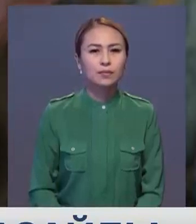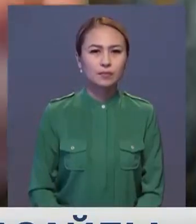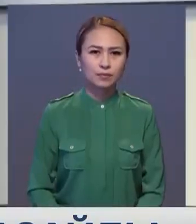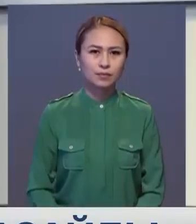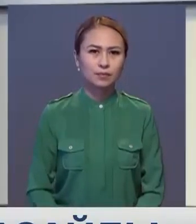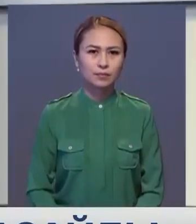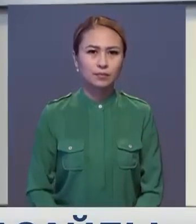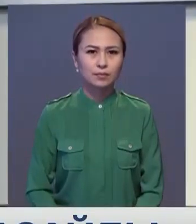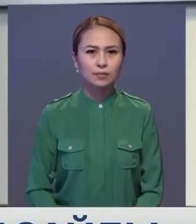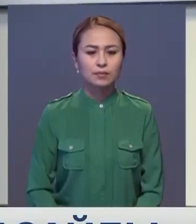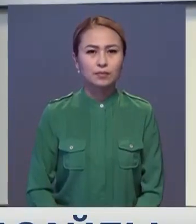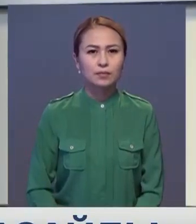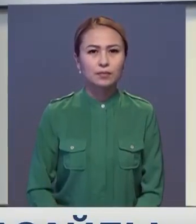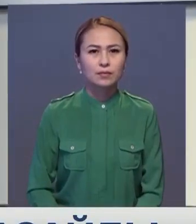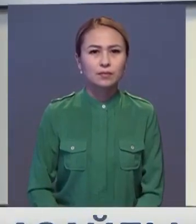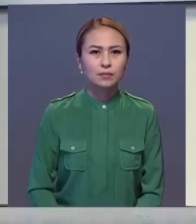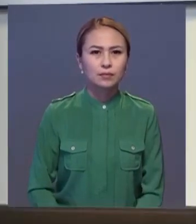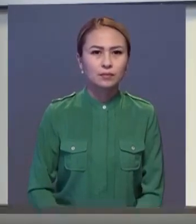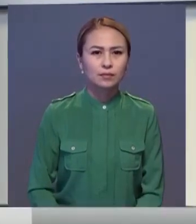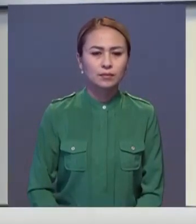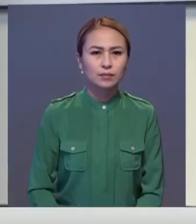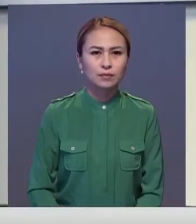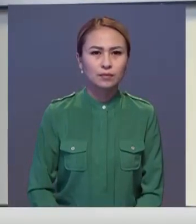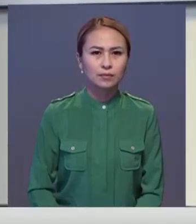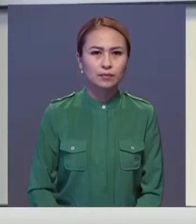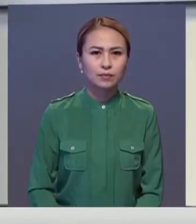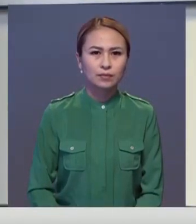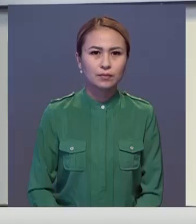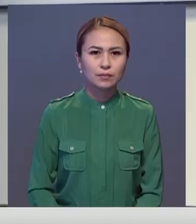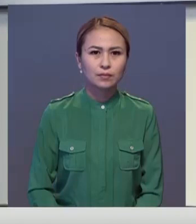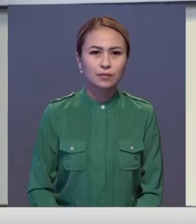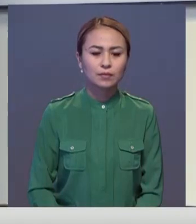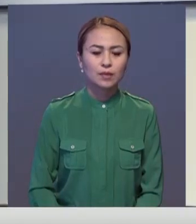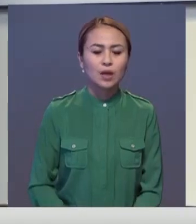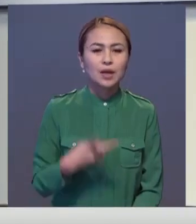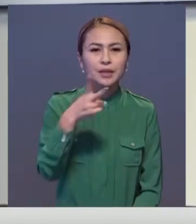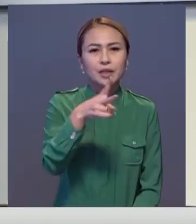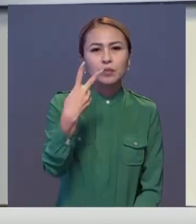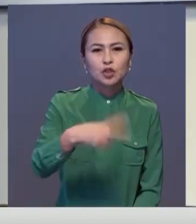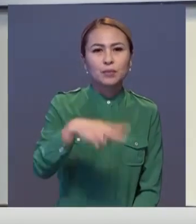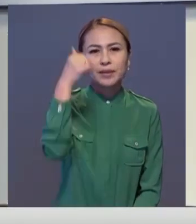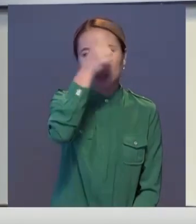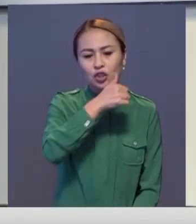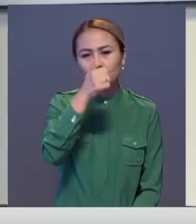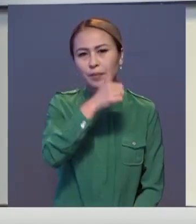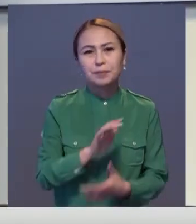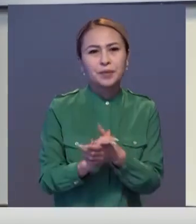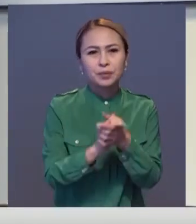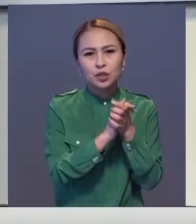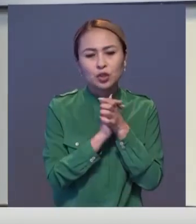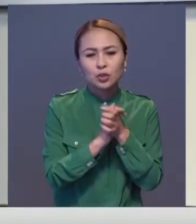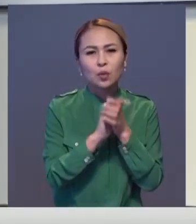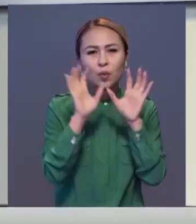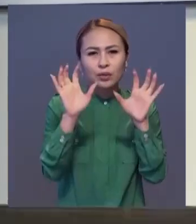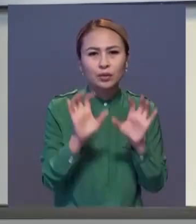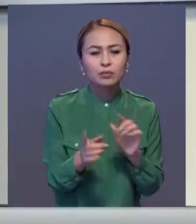2020 was supposed to be a year when there would have been progress made towards peace. 2020 жылды бейбітшілік орнату жолында